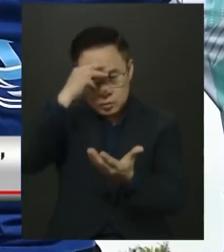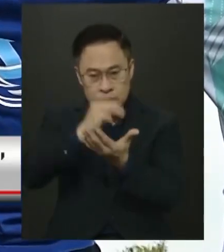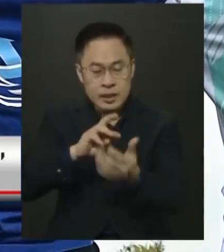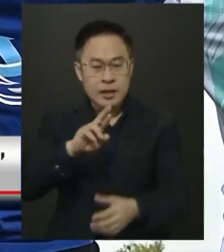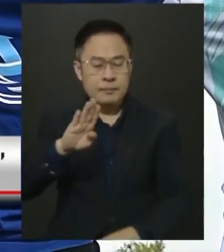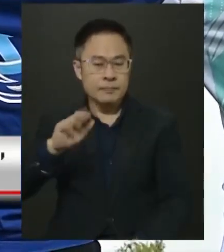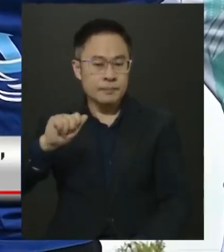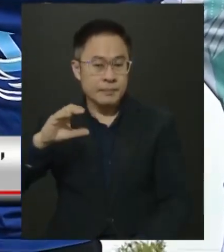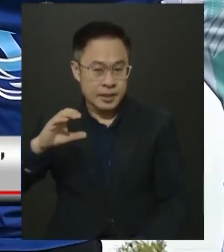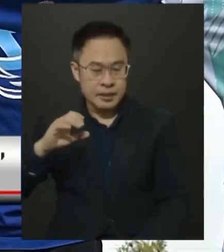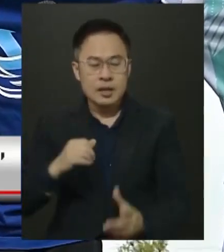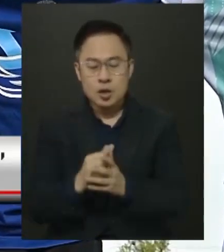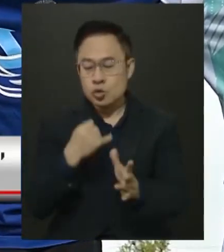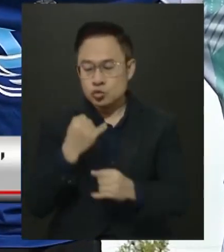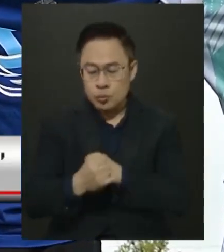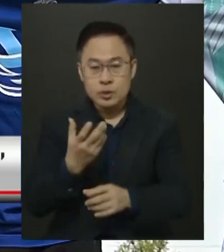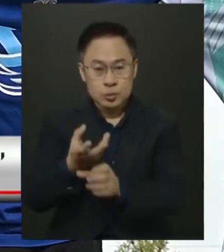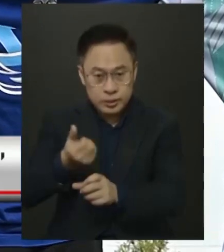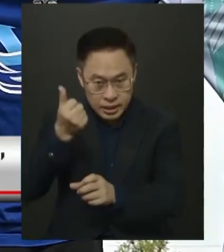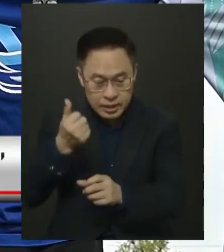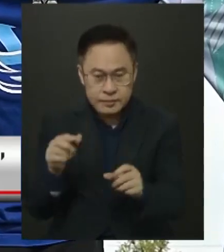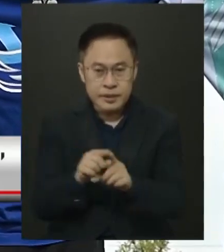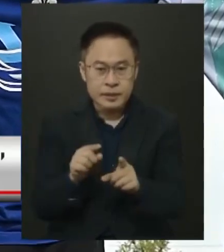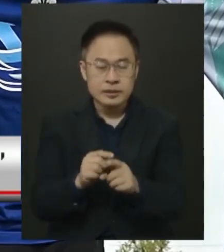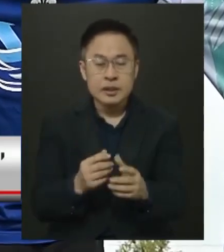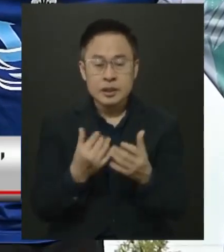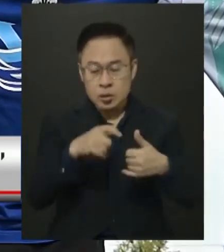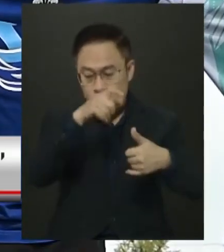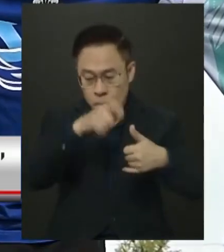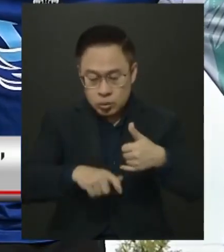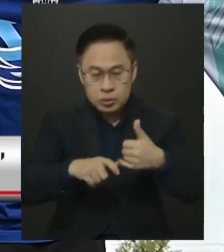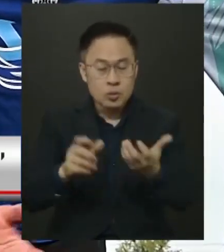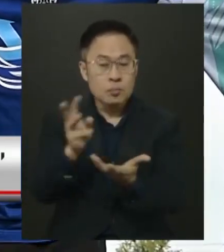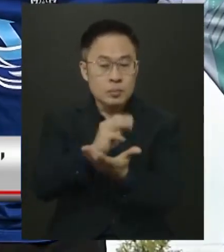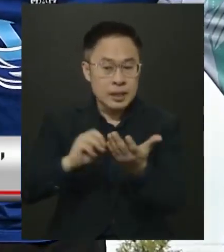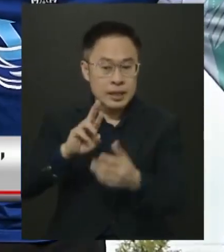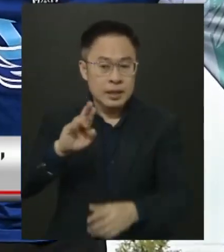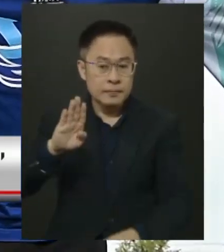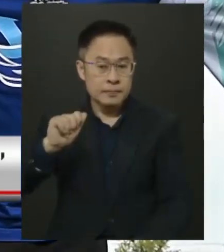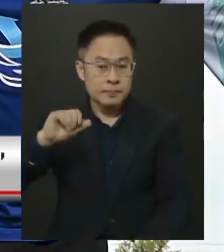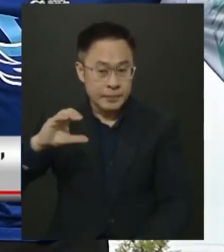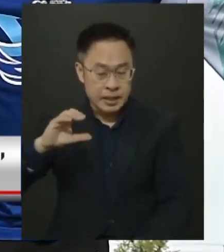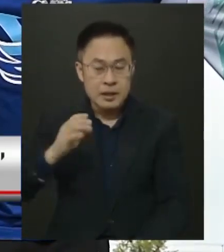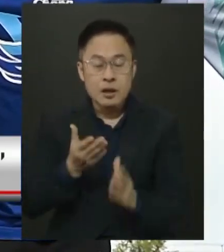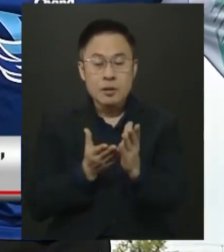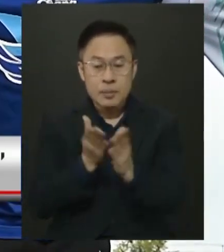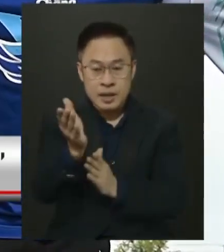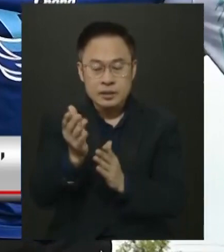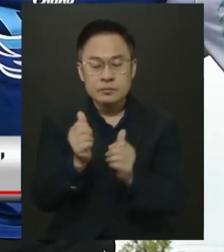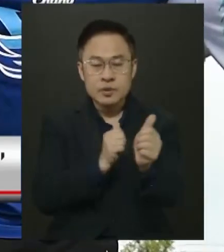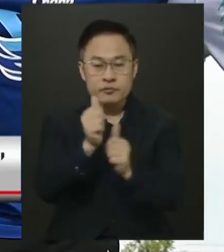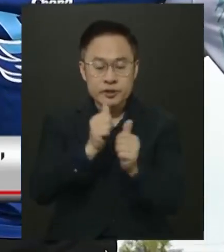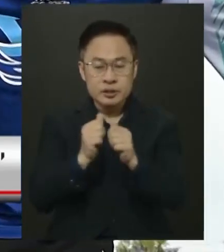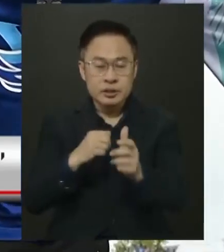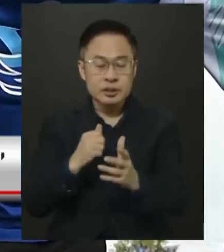มหาวิทยาลัยนอร์ทกรุงเทพนะคะแล้วก็ทัพนักเตะมรัตนบัณฑิตก็จะได้รับสิทธิพิเศษไปฝึกซ้อม